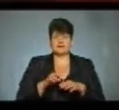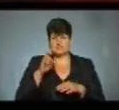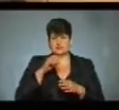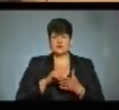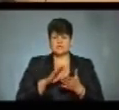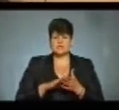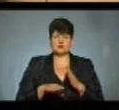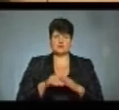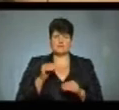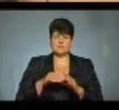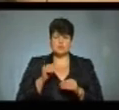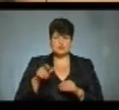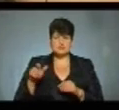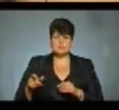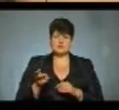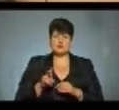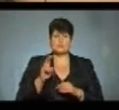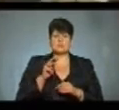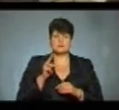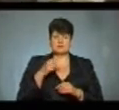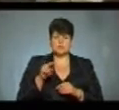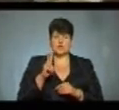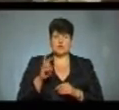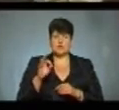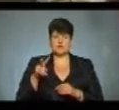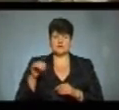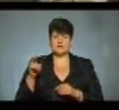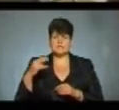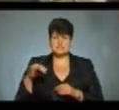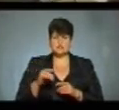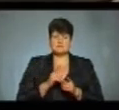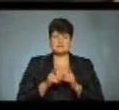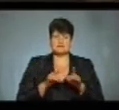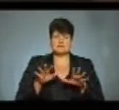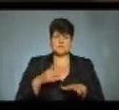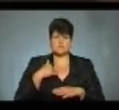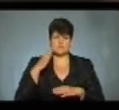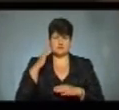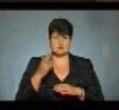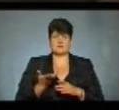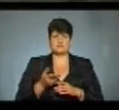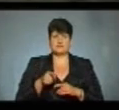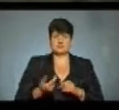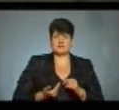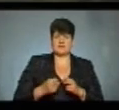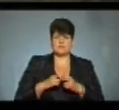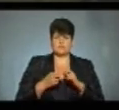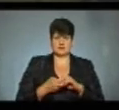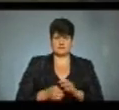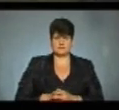виборців Тернопільської міськради прийшов Дмитро Колодницький, щоб змінити місце голосування на парламентських виборах. Він житель Івано-Франківська.